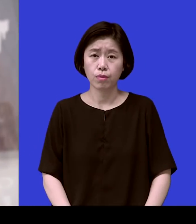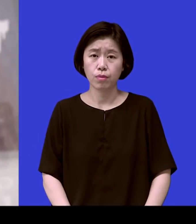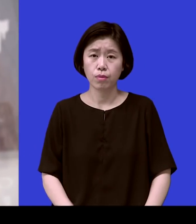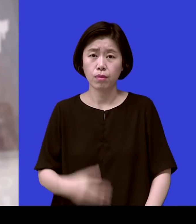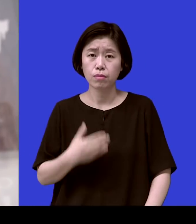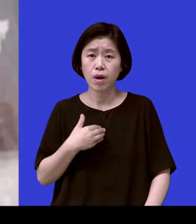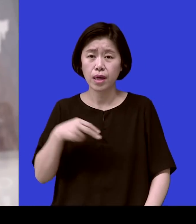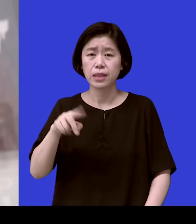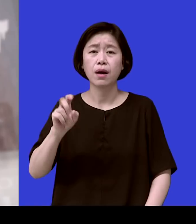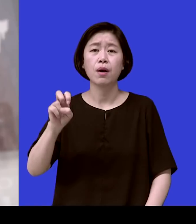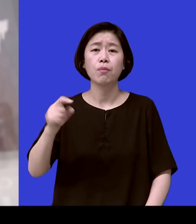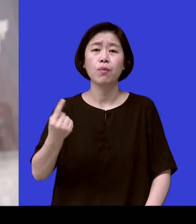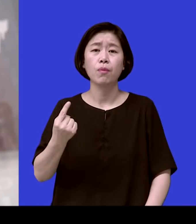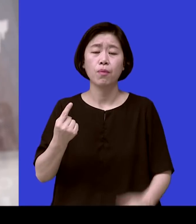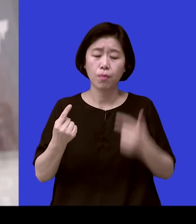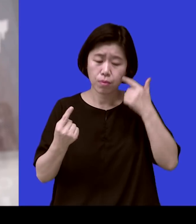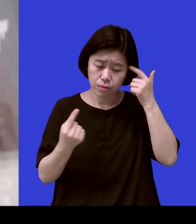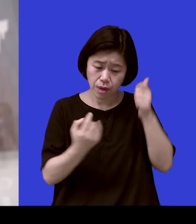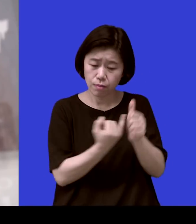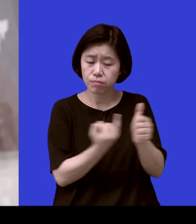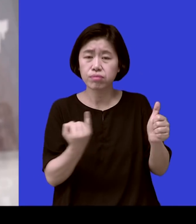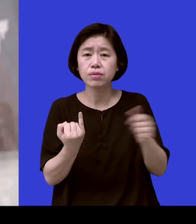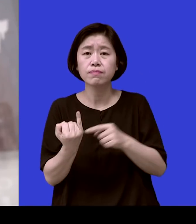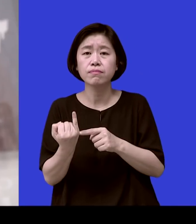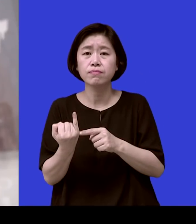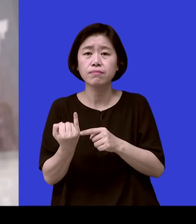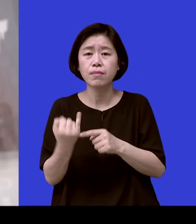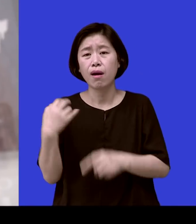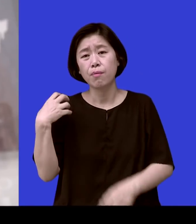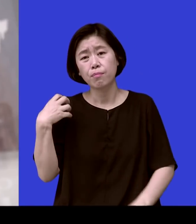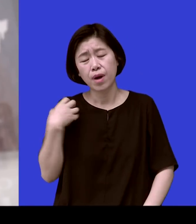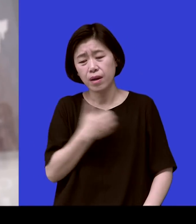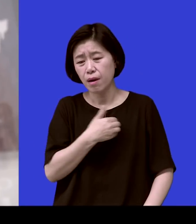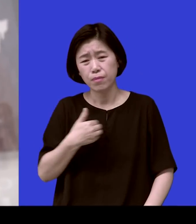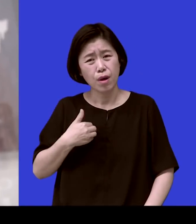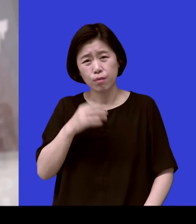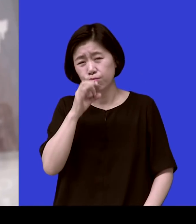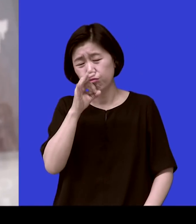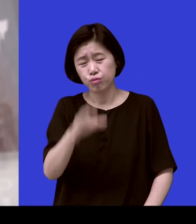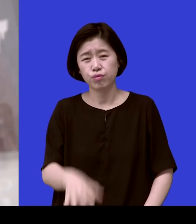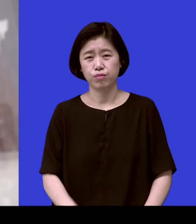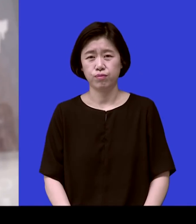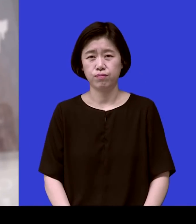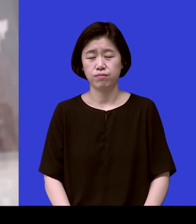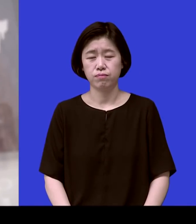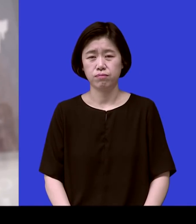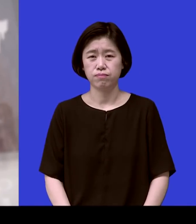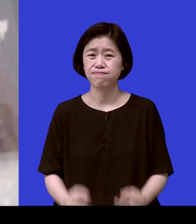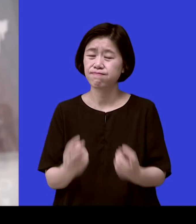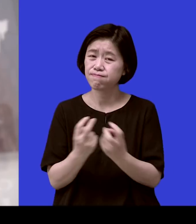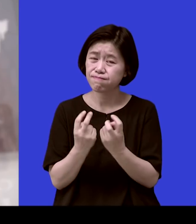제가 사모 역할을 하겠습니까? 그렇게 하나님께 막